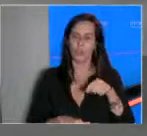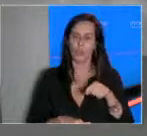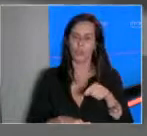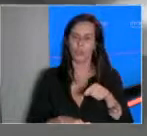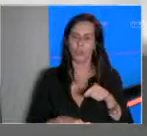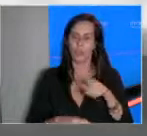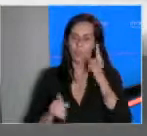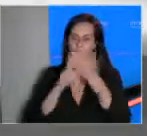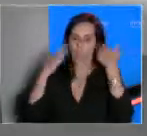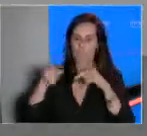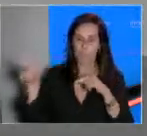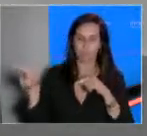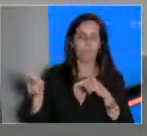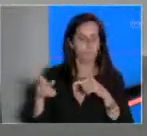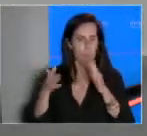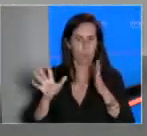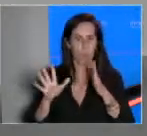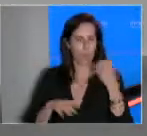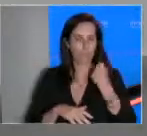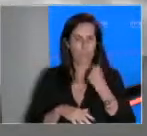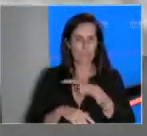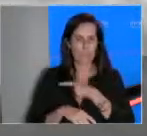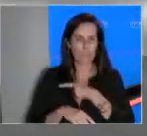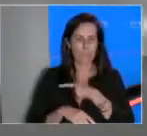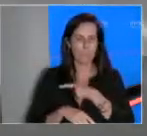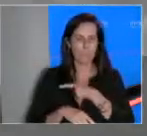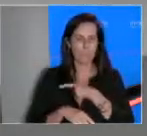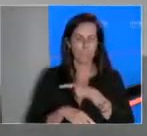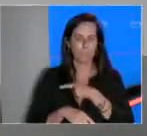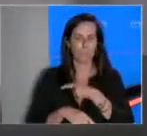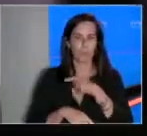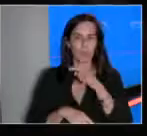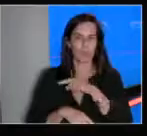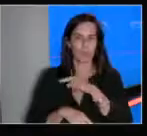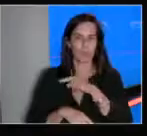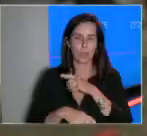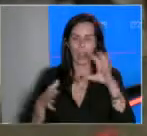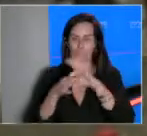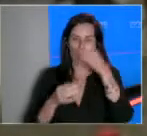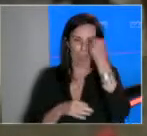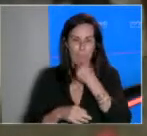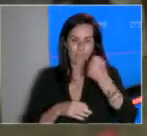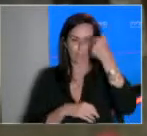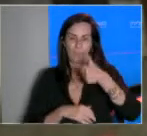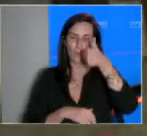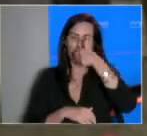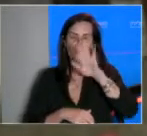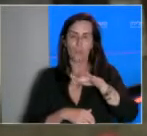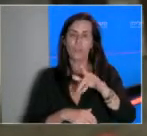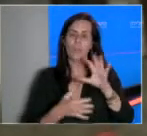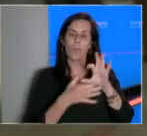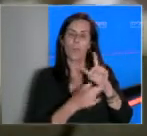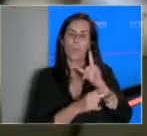חזית מצרית מאוד חזקה, שאליה חבר סינואר, ויש לנו